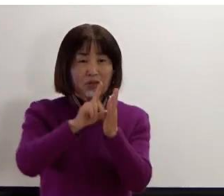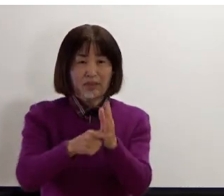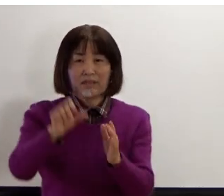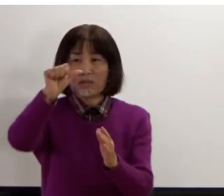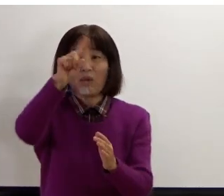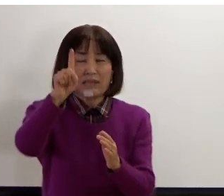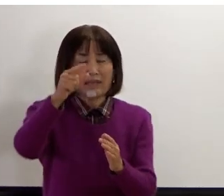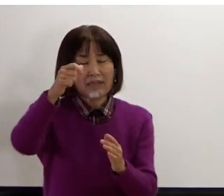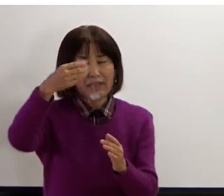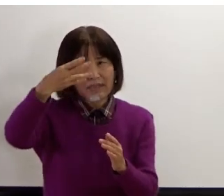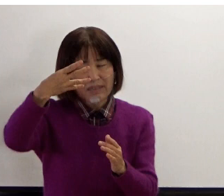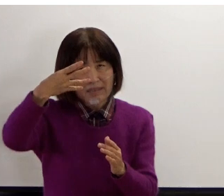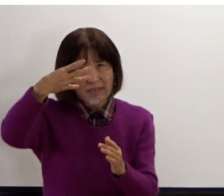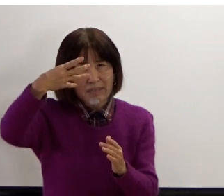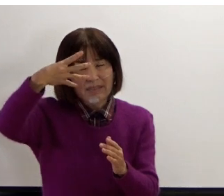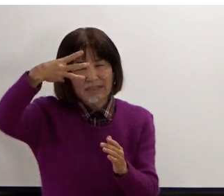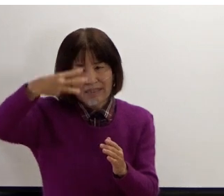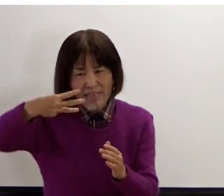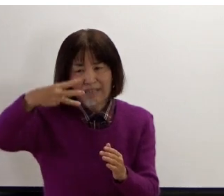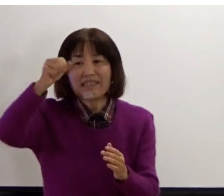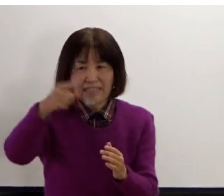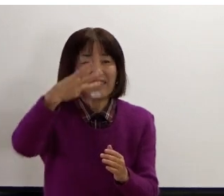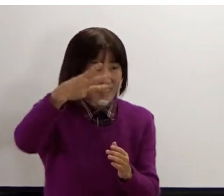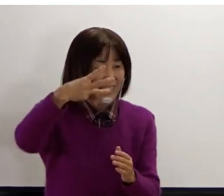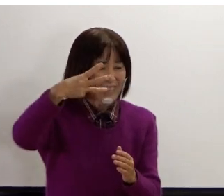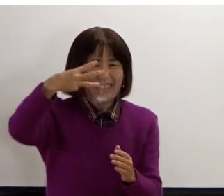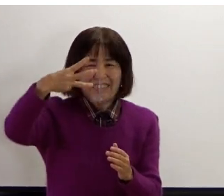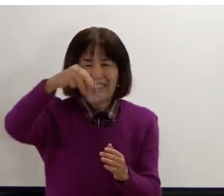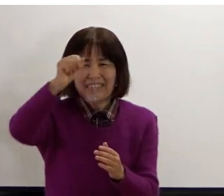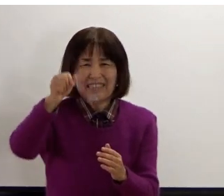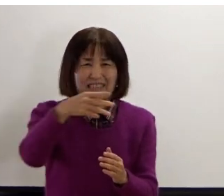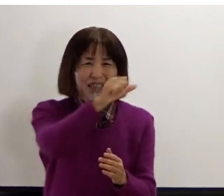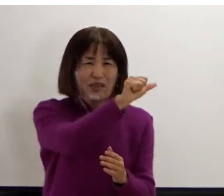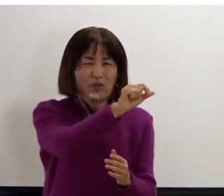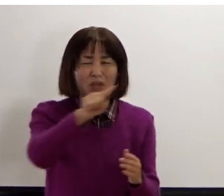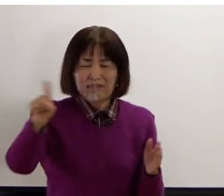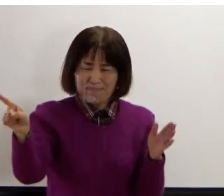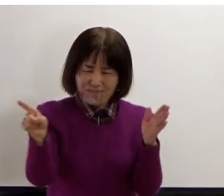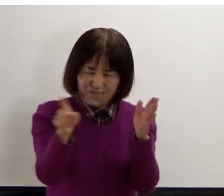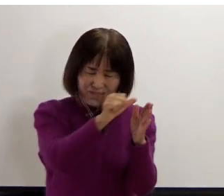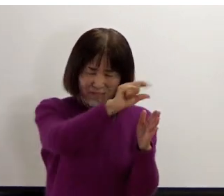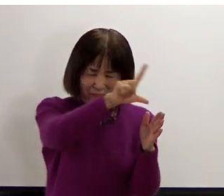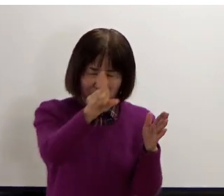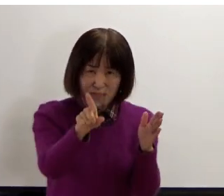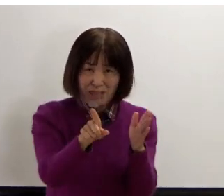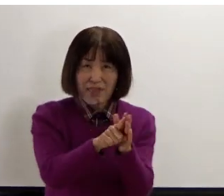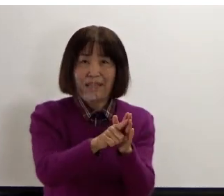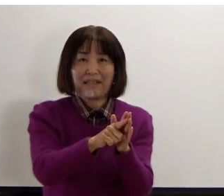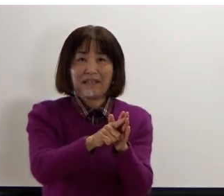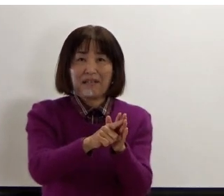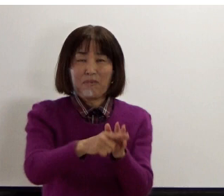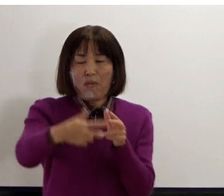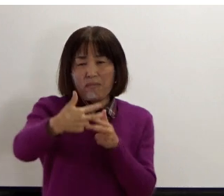て、ちょうどイースターの時から1ヶ月半、オンライン礼拝にしたんです